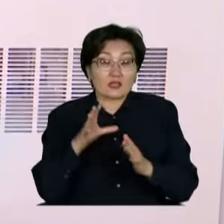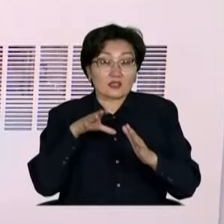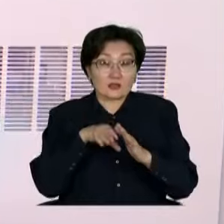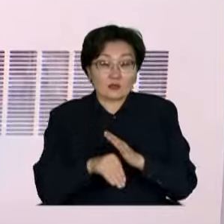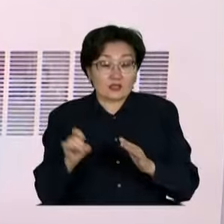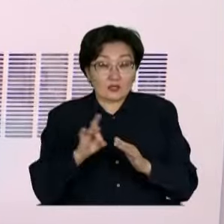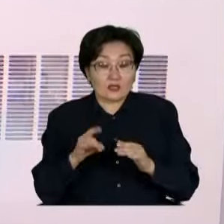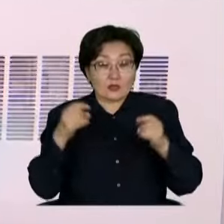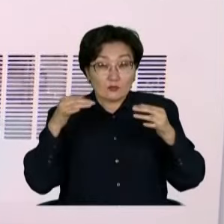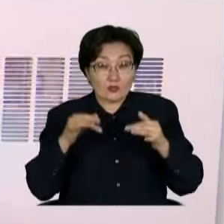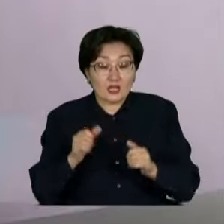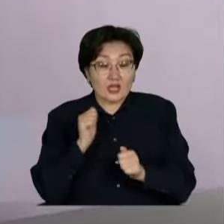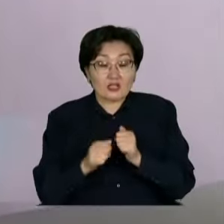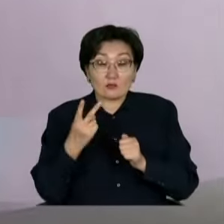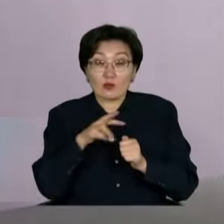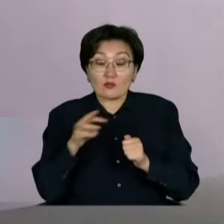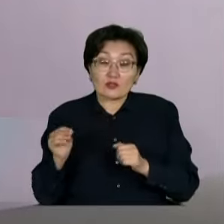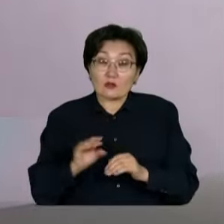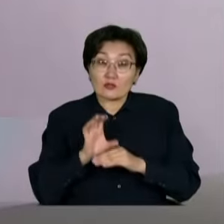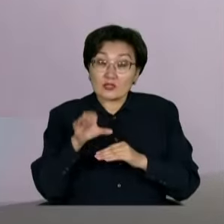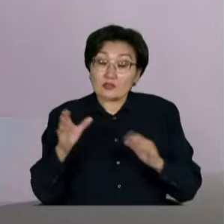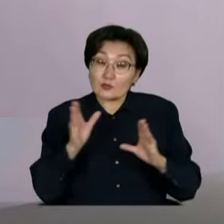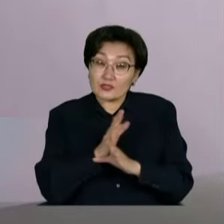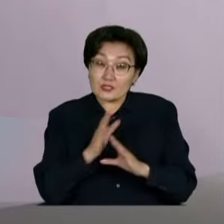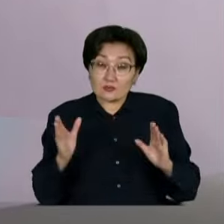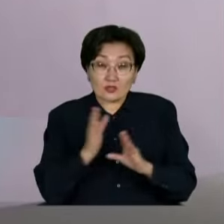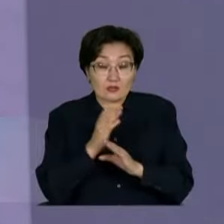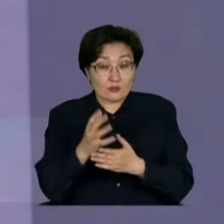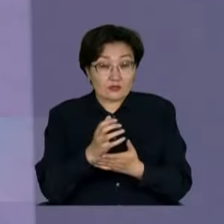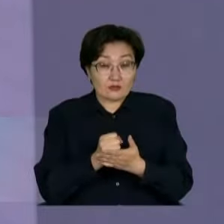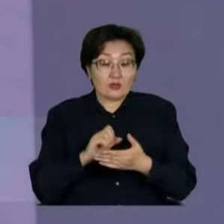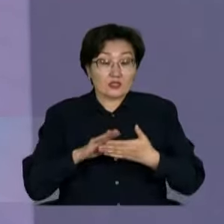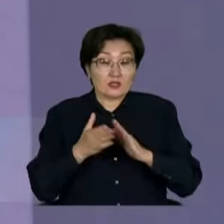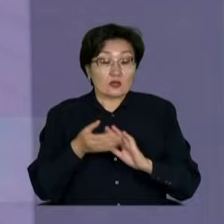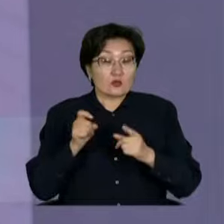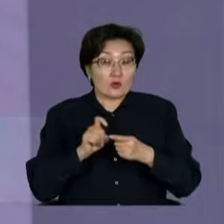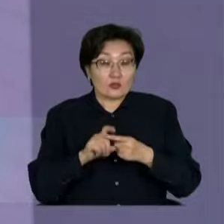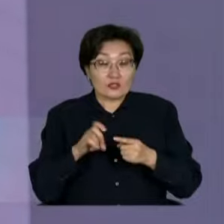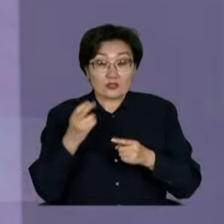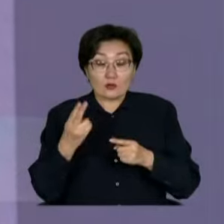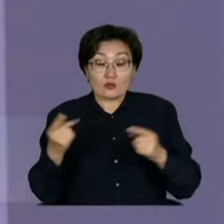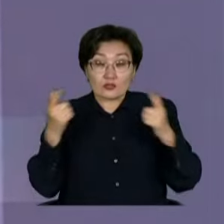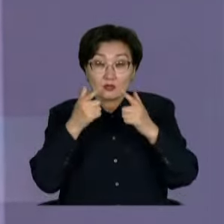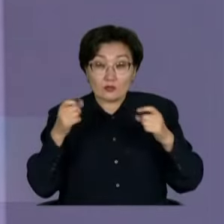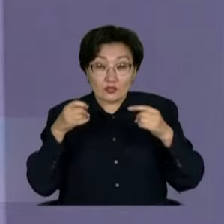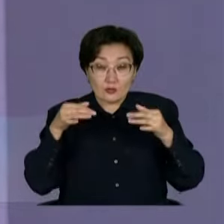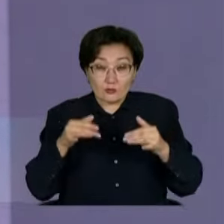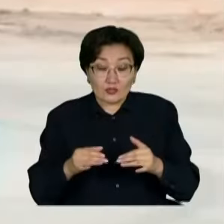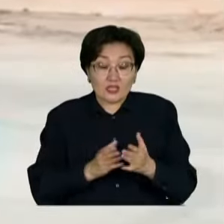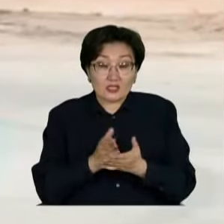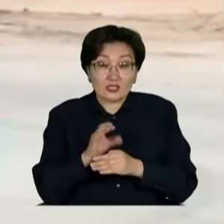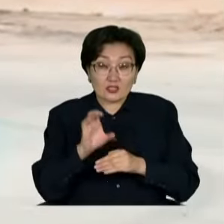әр 20 минут сайын түсіп отырады. Әрі бұл қоршаған орта мен табиғи ресурстардың жай-күйі туралы ұлттық деректер базасына тікелей